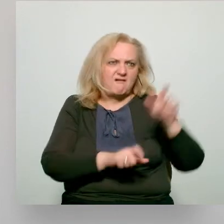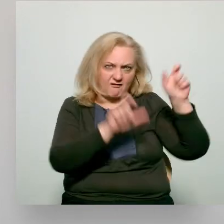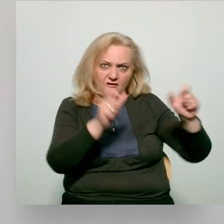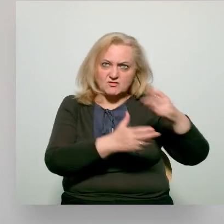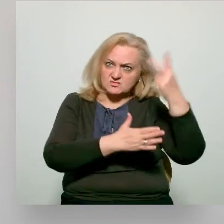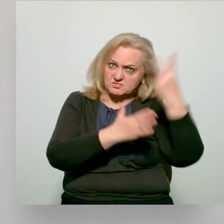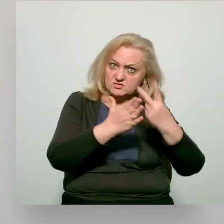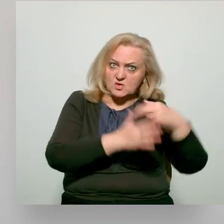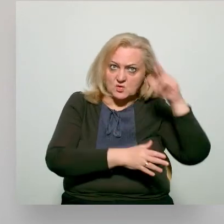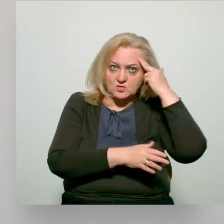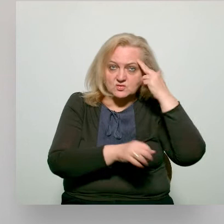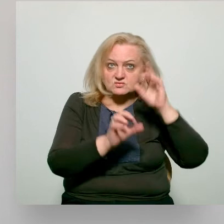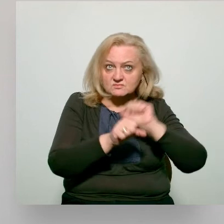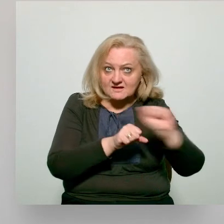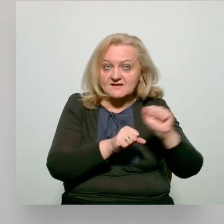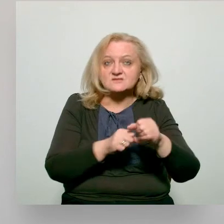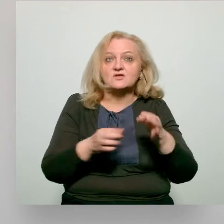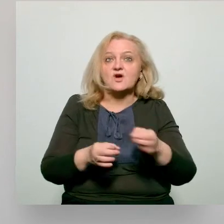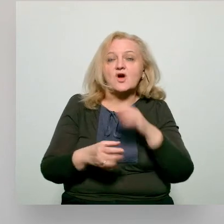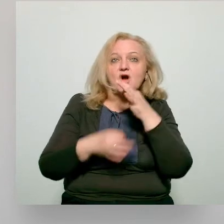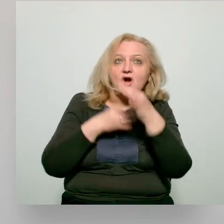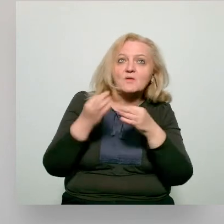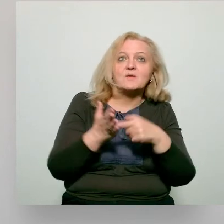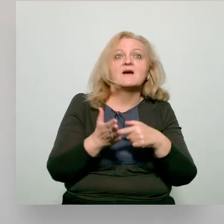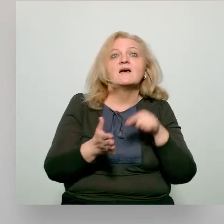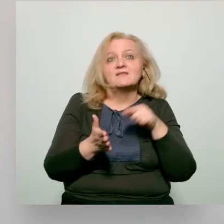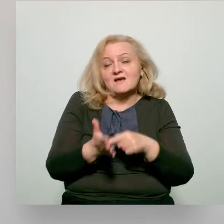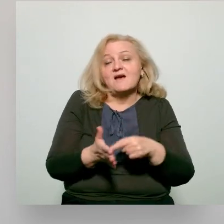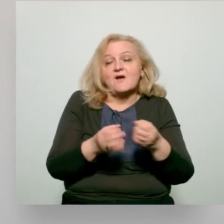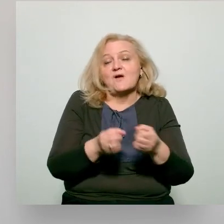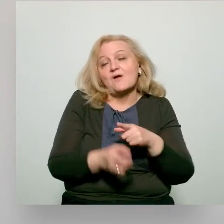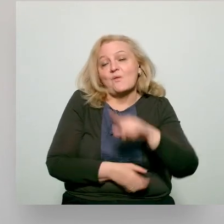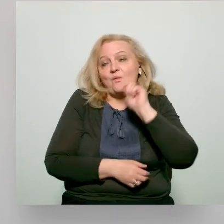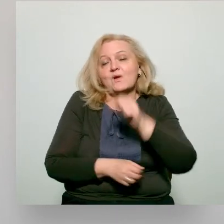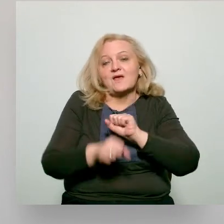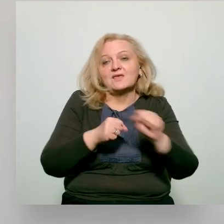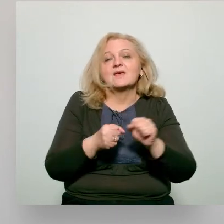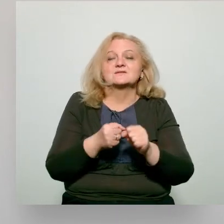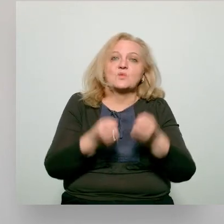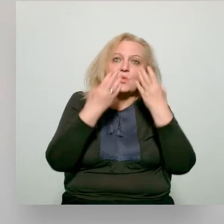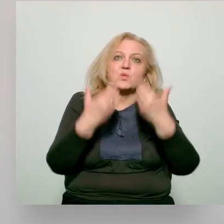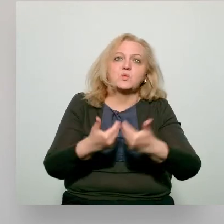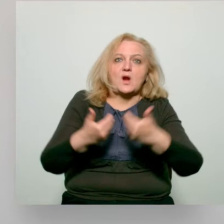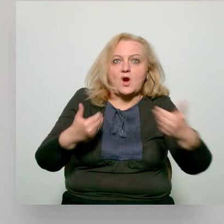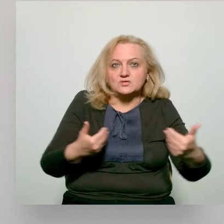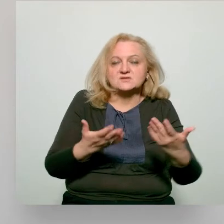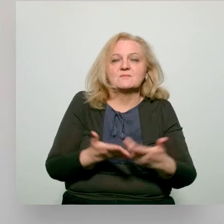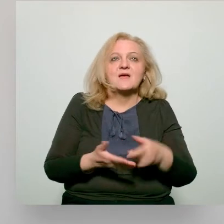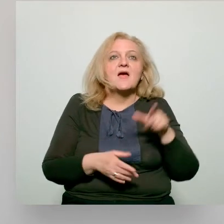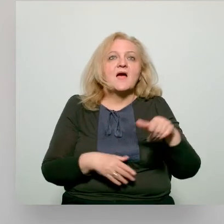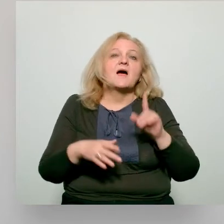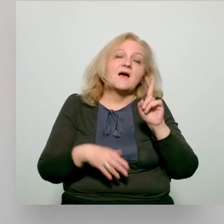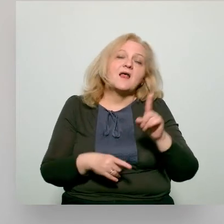co pani pisze, właśnie rozumieją to, o czym mówimy, co Ukraina jest odrębną kulturą, a na ile doświadcza pani tego doświadczenia mylenia